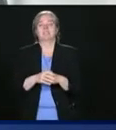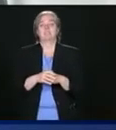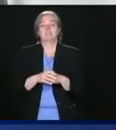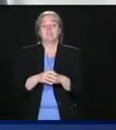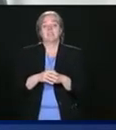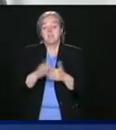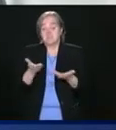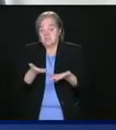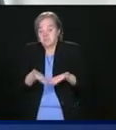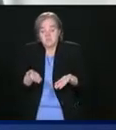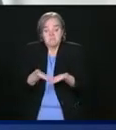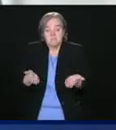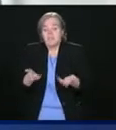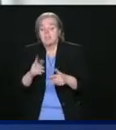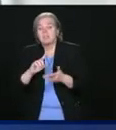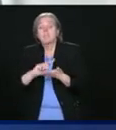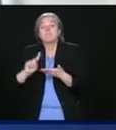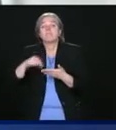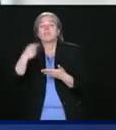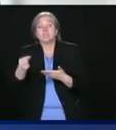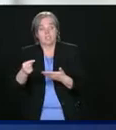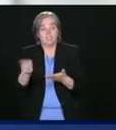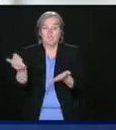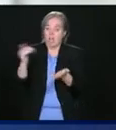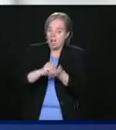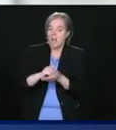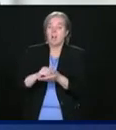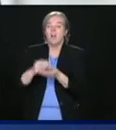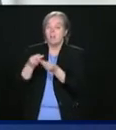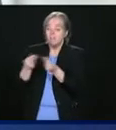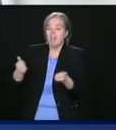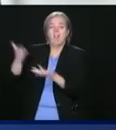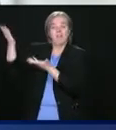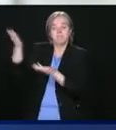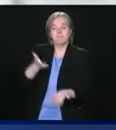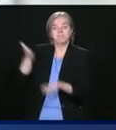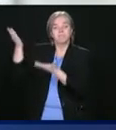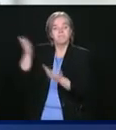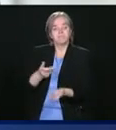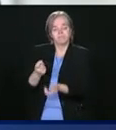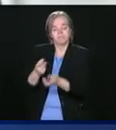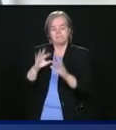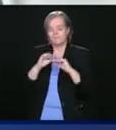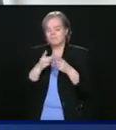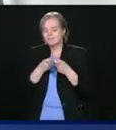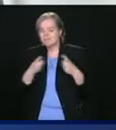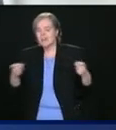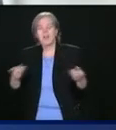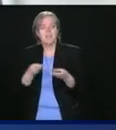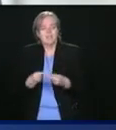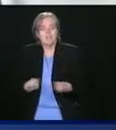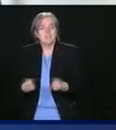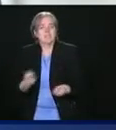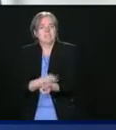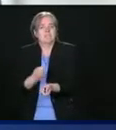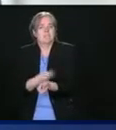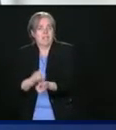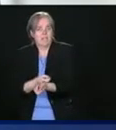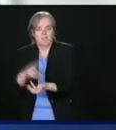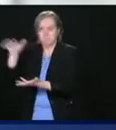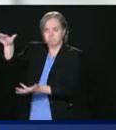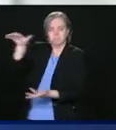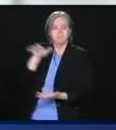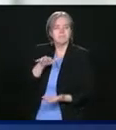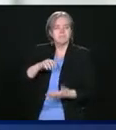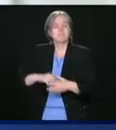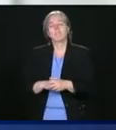vont arriver au cours du week-end et la semaine prochaine avec du matériel médical supplémentaire. Je peux aussi vous annoncer que nous allons